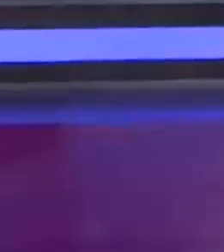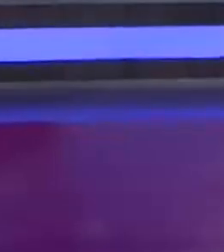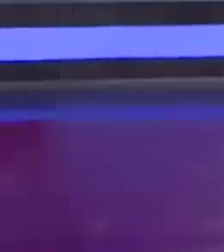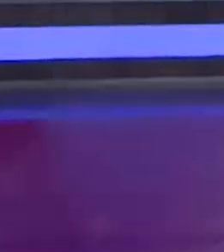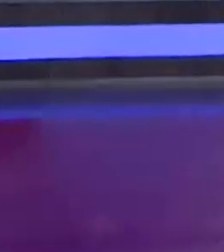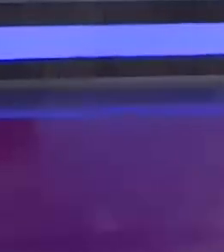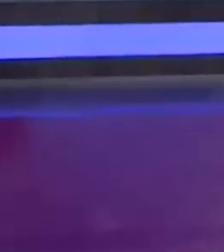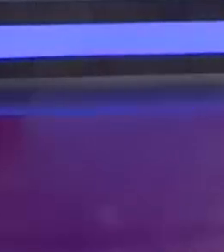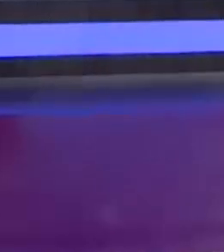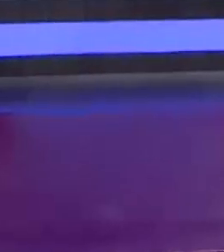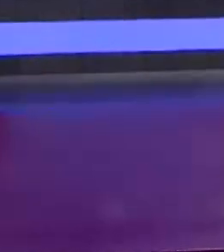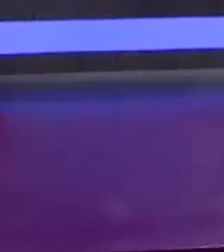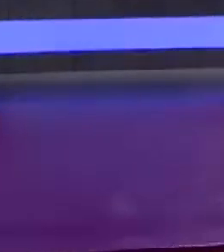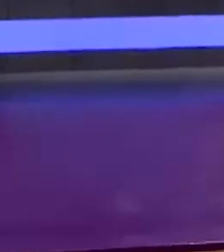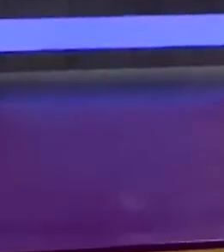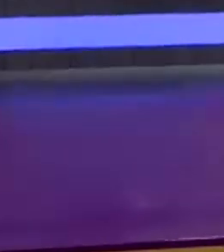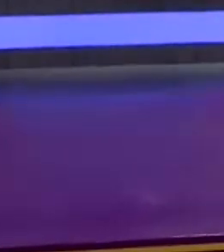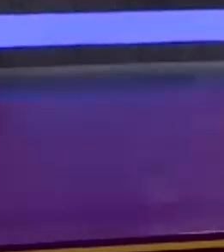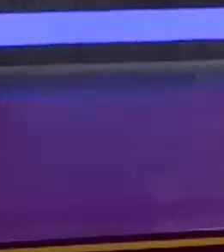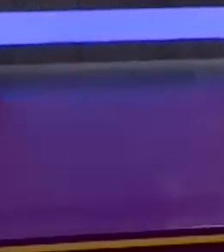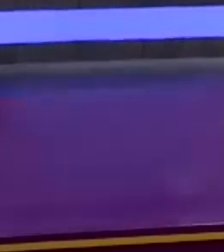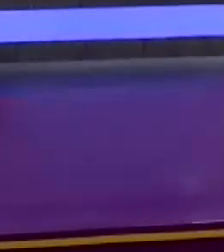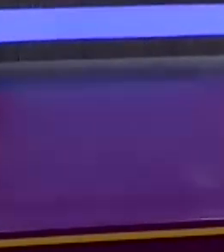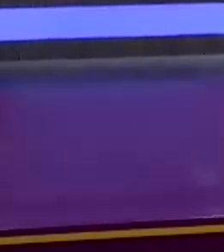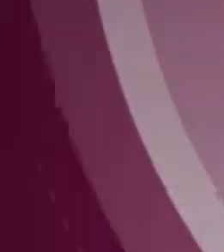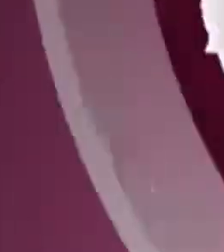Информационный выпуск продолжим на русском языке. Сегодня в эфире.